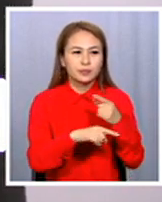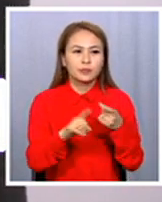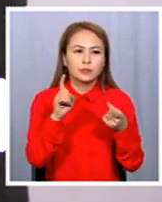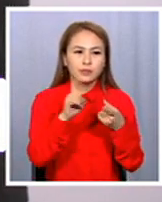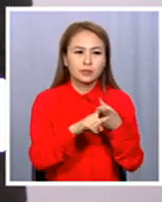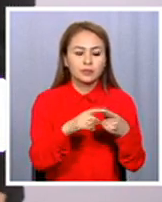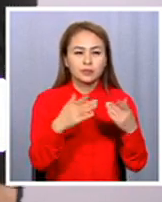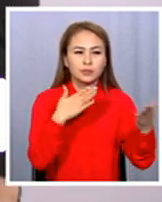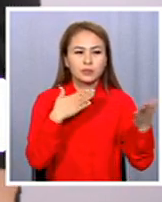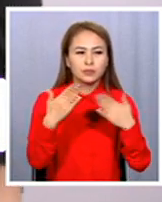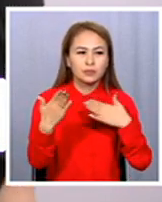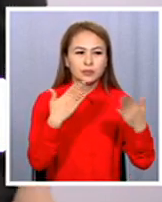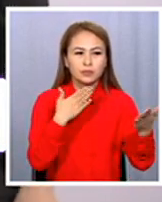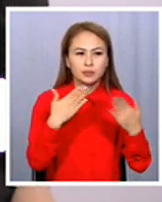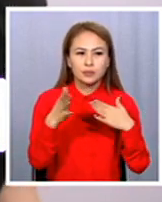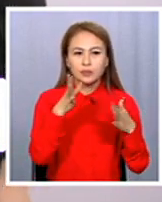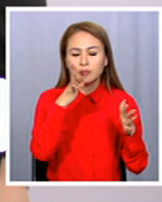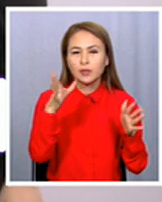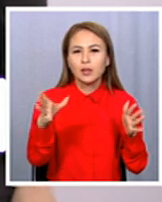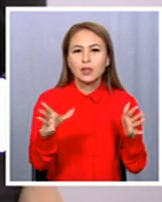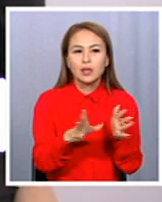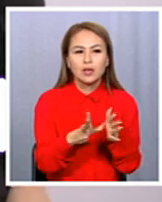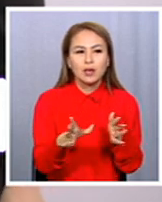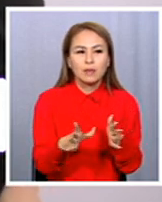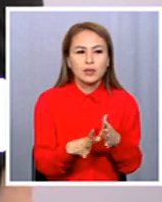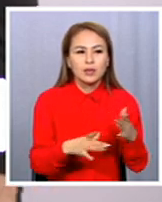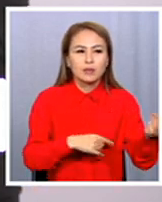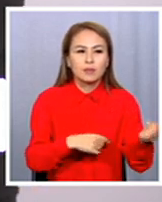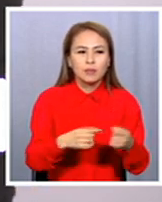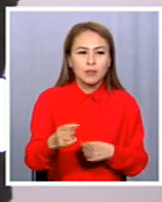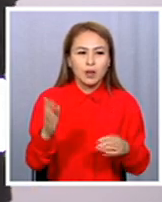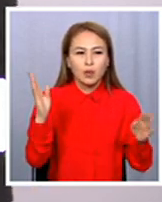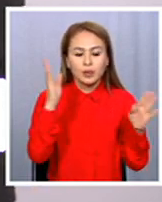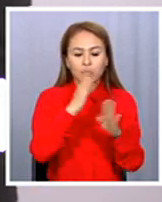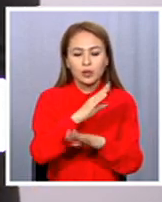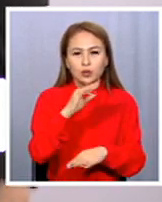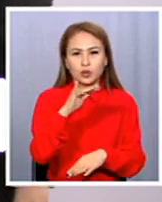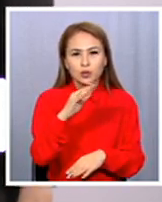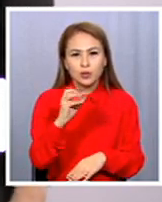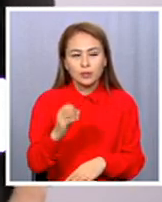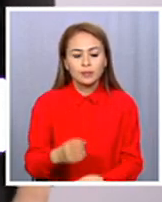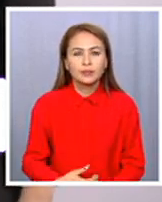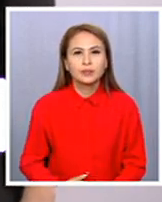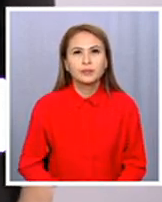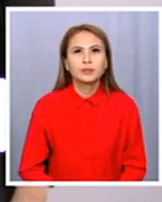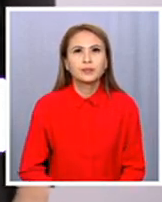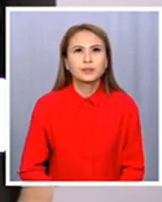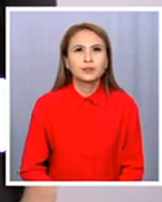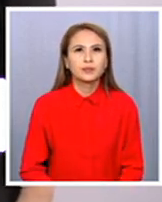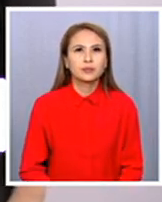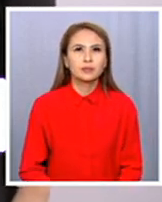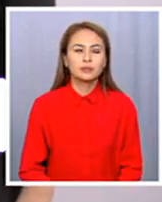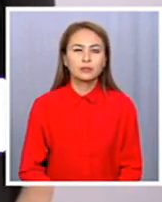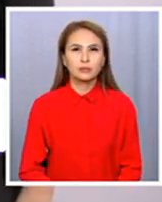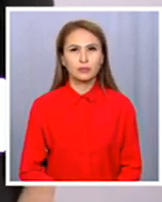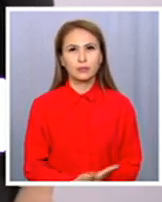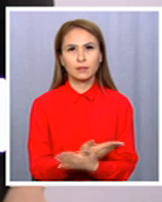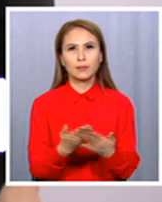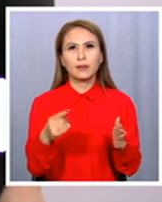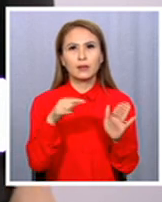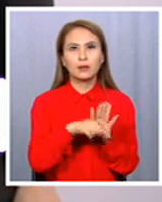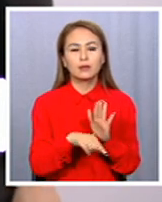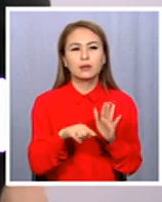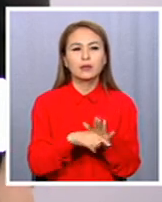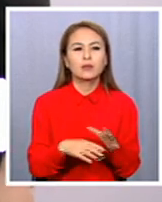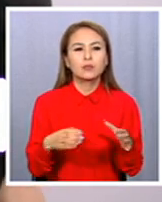байлансатын, өзара әрекеттесетін, энергия алмасатын биологиялық жүйе деп қарастыруға болады. Оның құрамдас